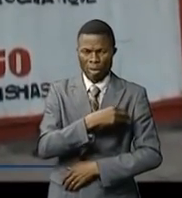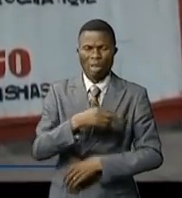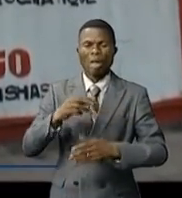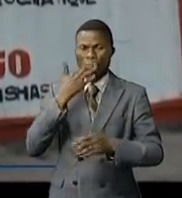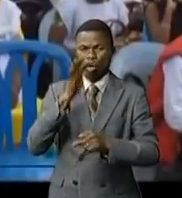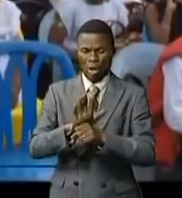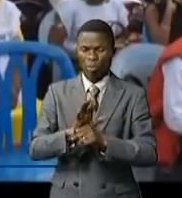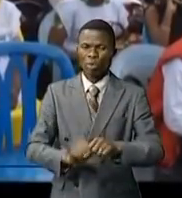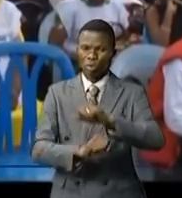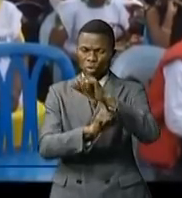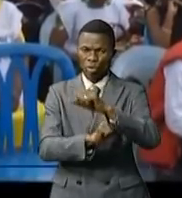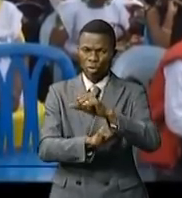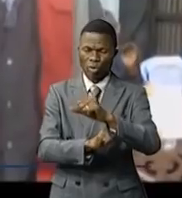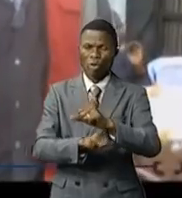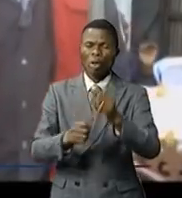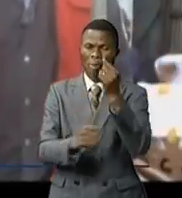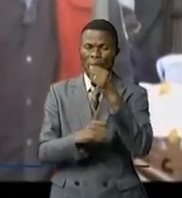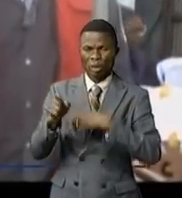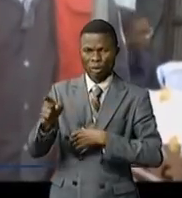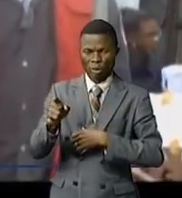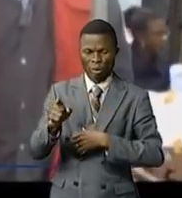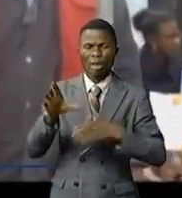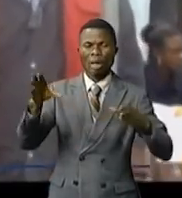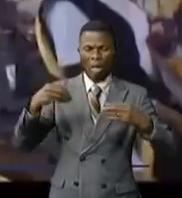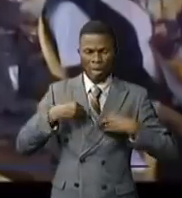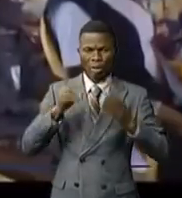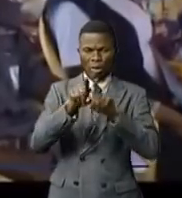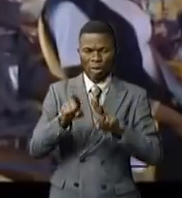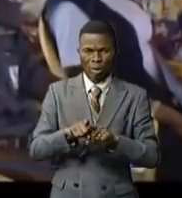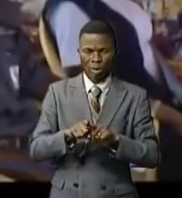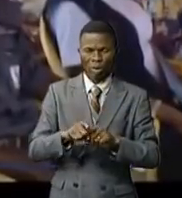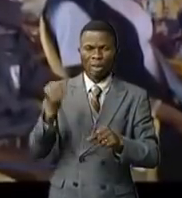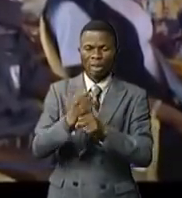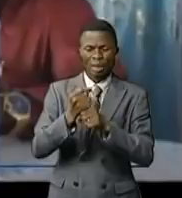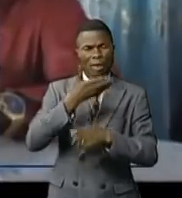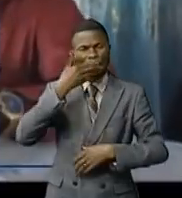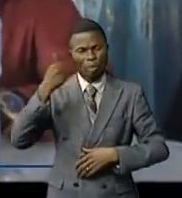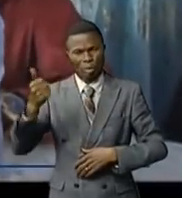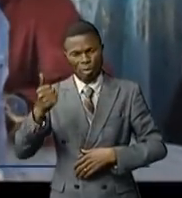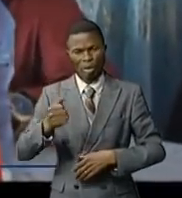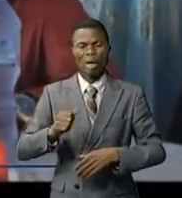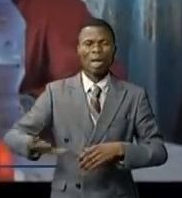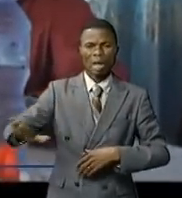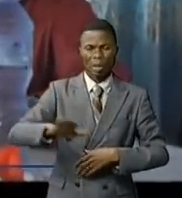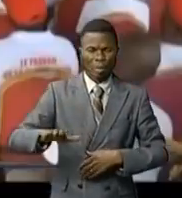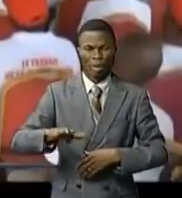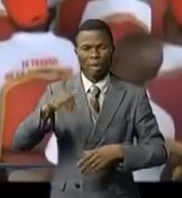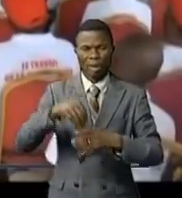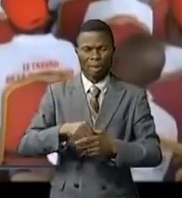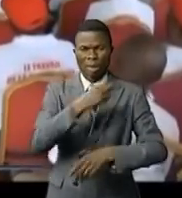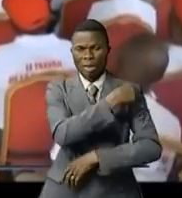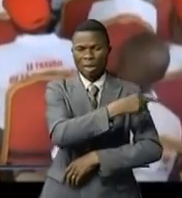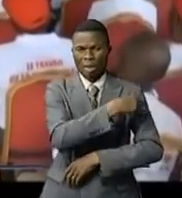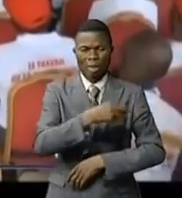leur attachement à ses compatriotes. Ils ont reconnu aussi les bons et loyaux services qu'ils rendent à la nation à travers la